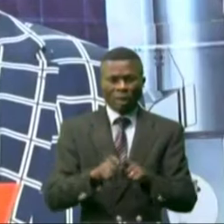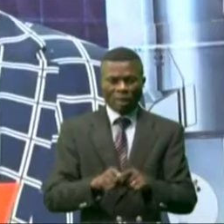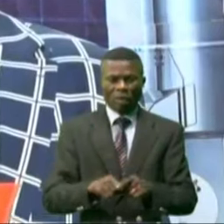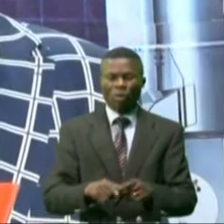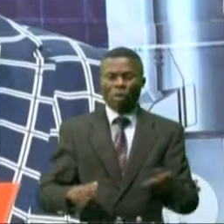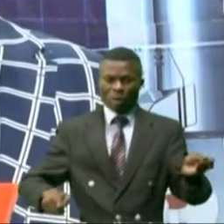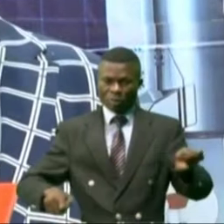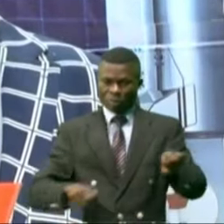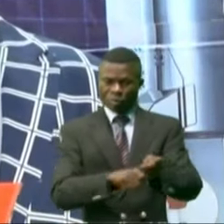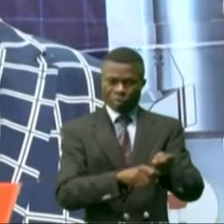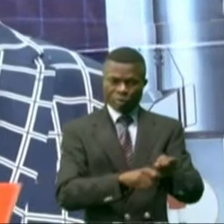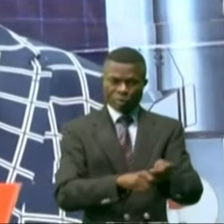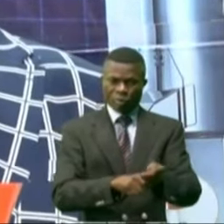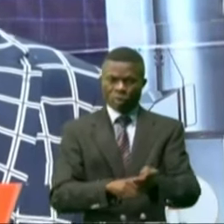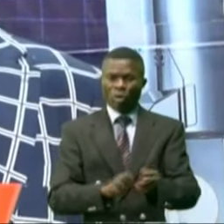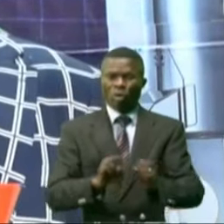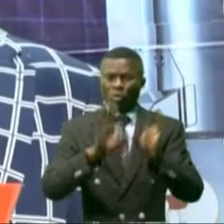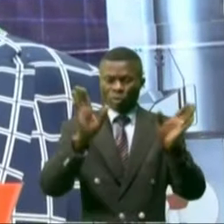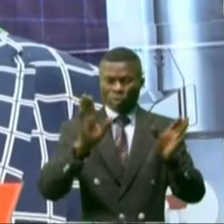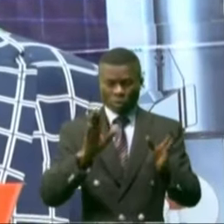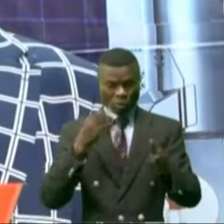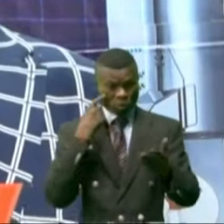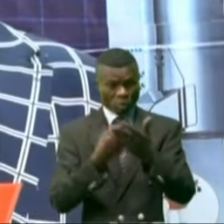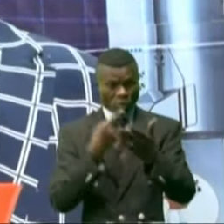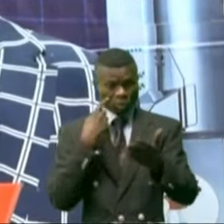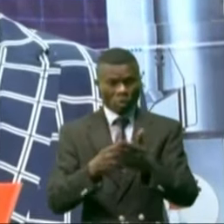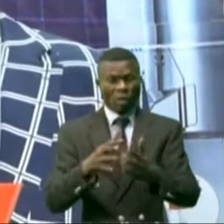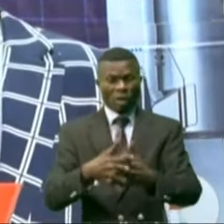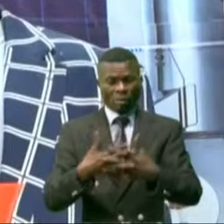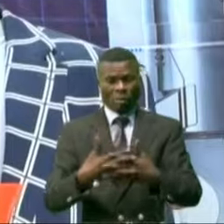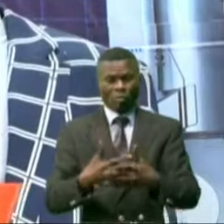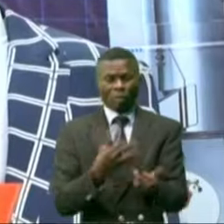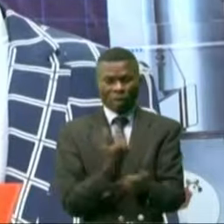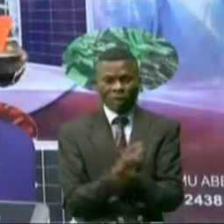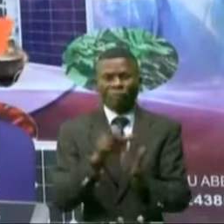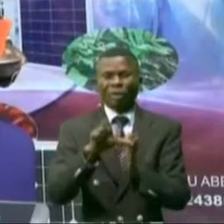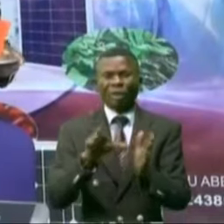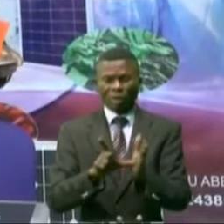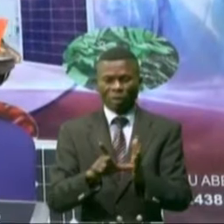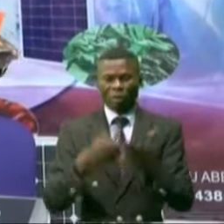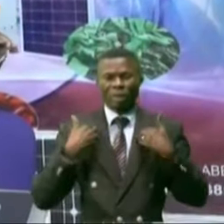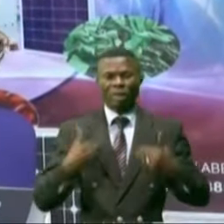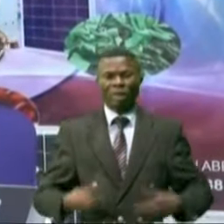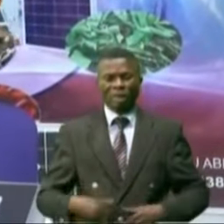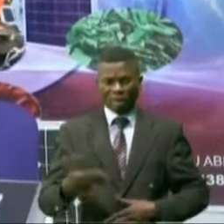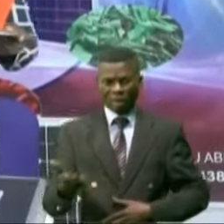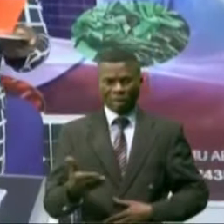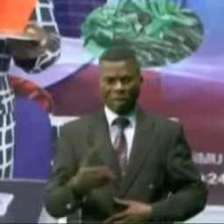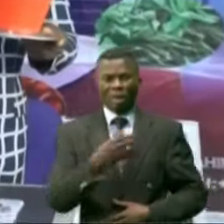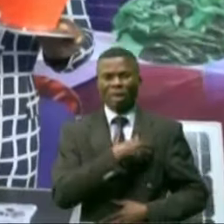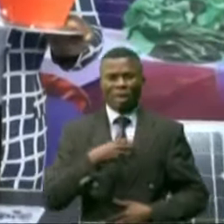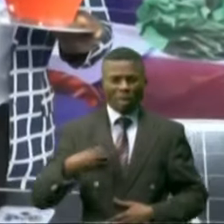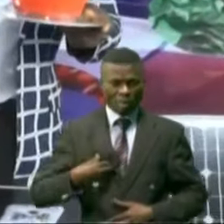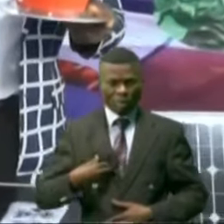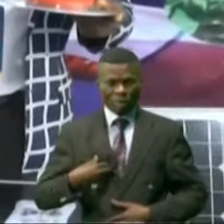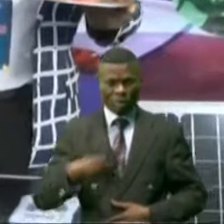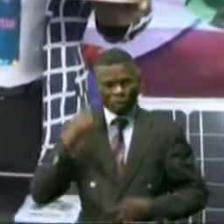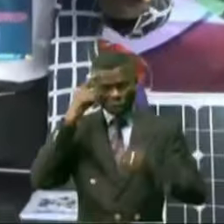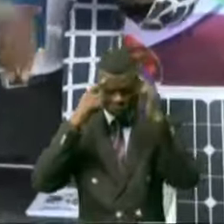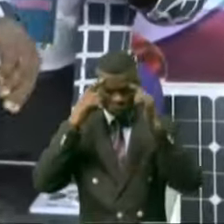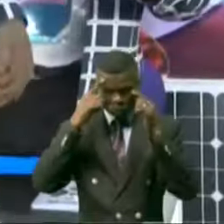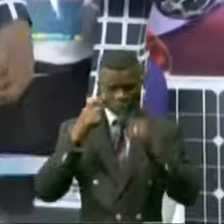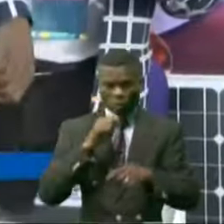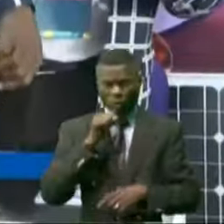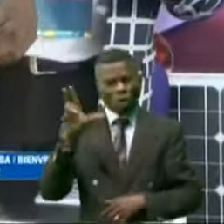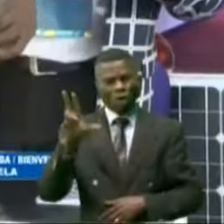rechargeable. Et quand vous regardez très bien, c'est une machine qui respecte les normes sanitaires. Les mamans ne doivent plus s'inquiéter pour dire